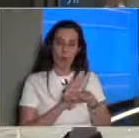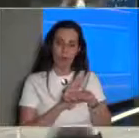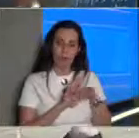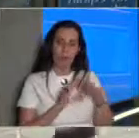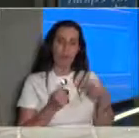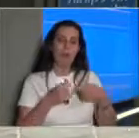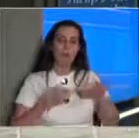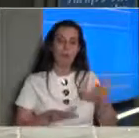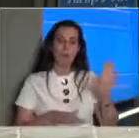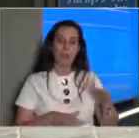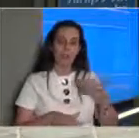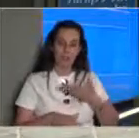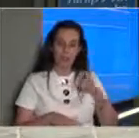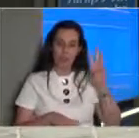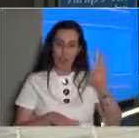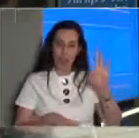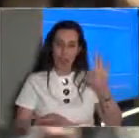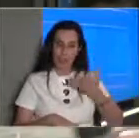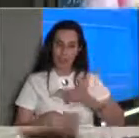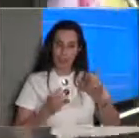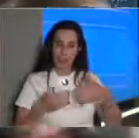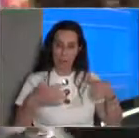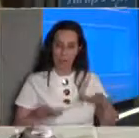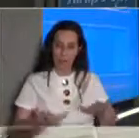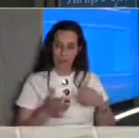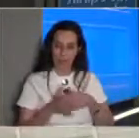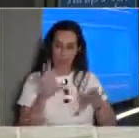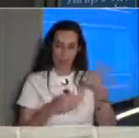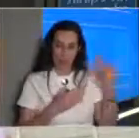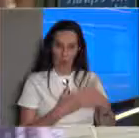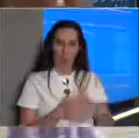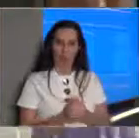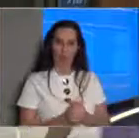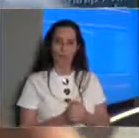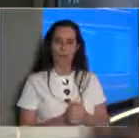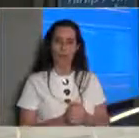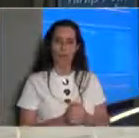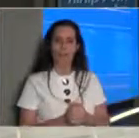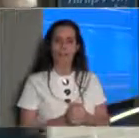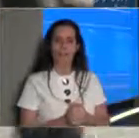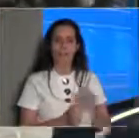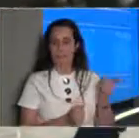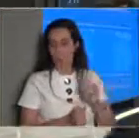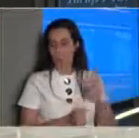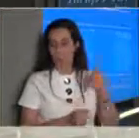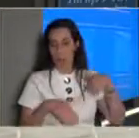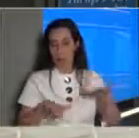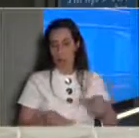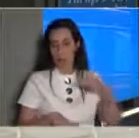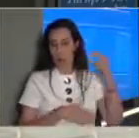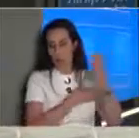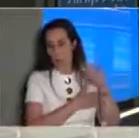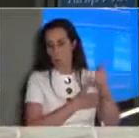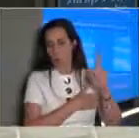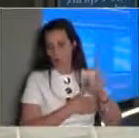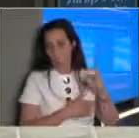גם המנדטים. ראינו גם שש"ס קיבלה הרבה מנדטים השנה בבחירות שעברו, ומי שיש יותר מנדטים ויותר